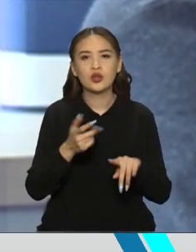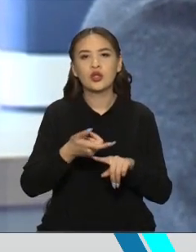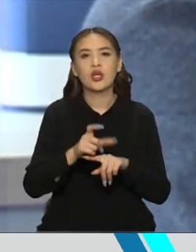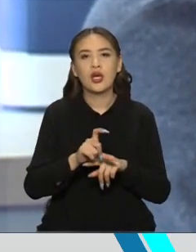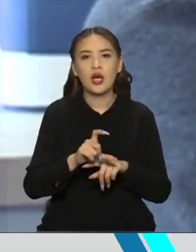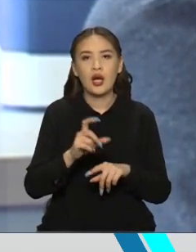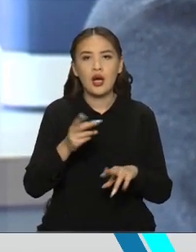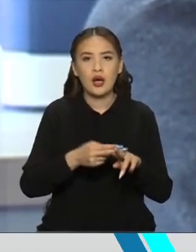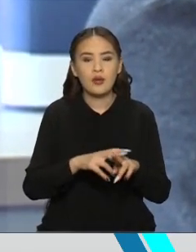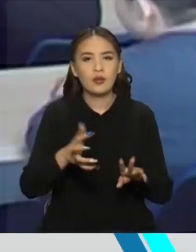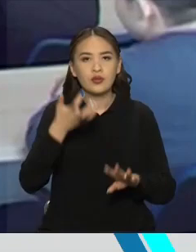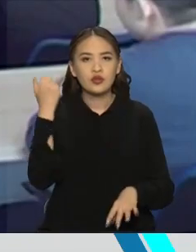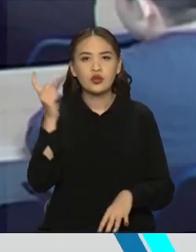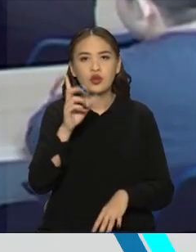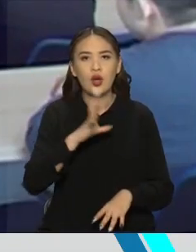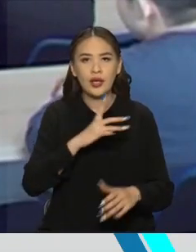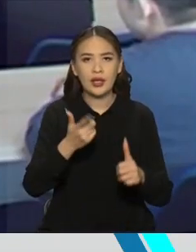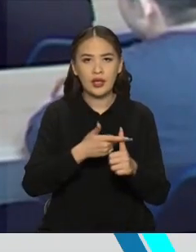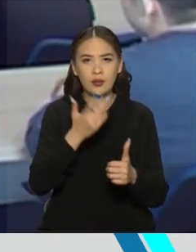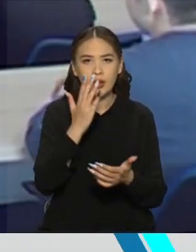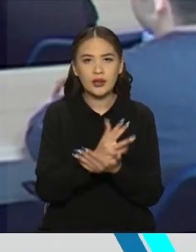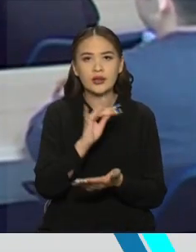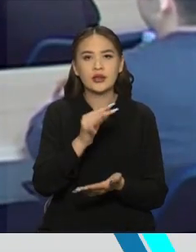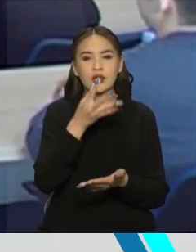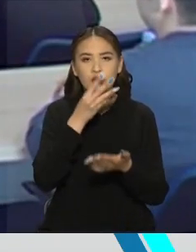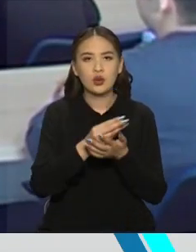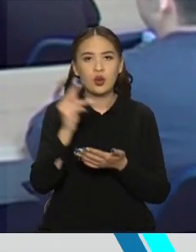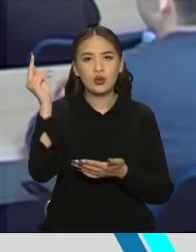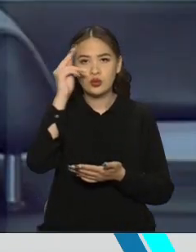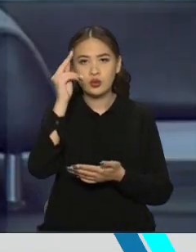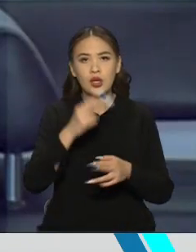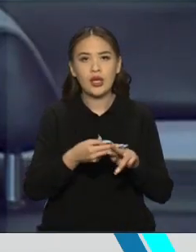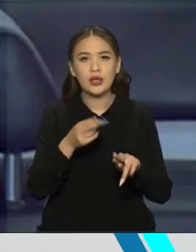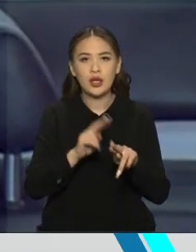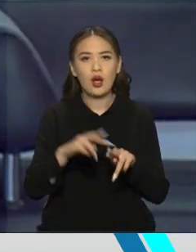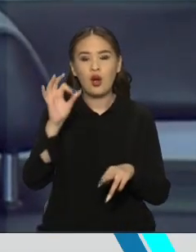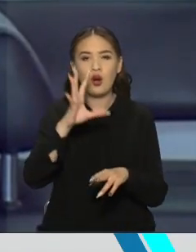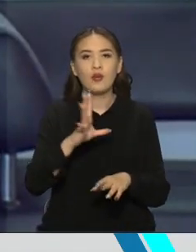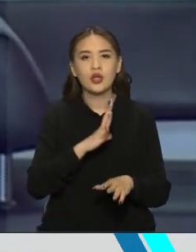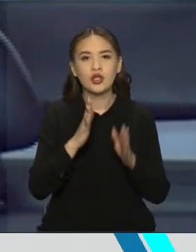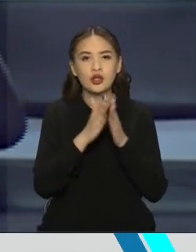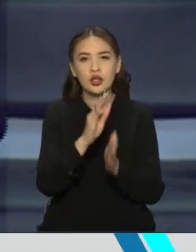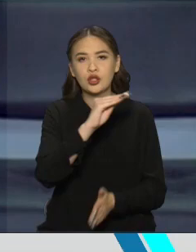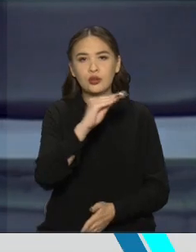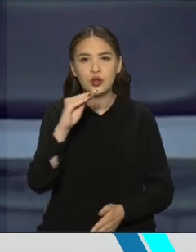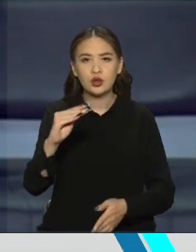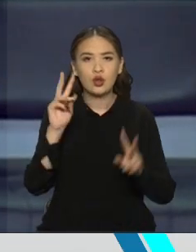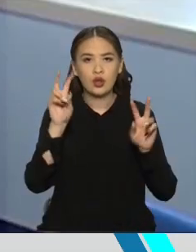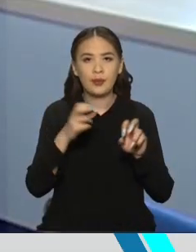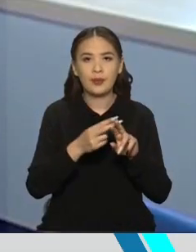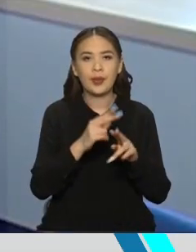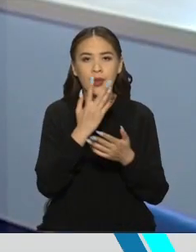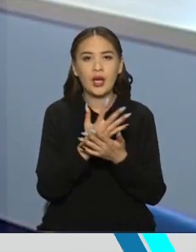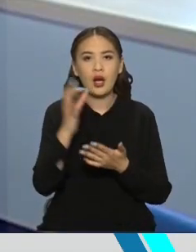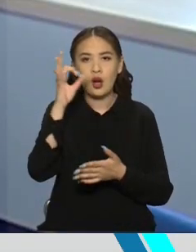основатель дал университету свое имя и подкрепил его необходимыми ресурсами в ответ на просьбу телеканала Жибек жола прокомментировать